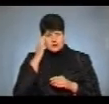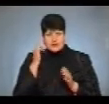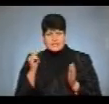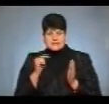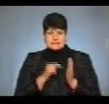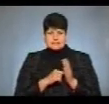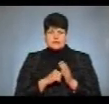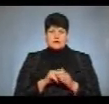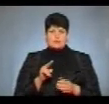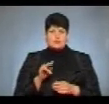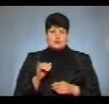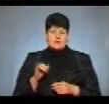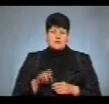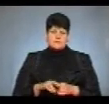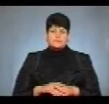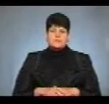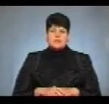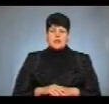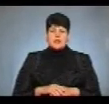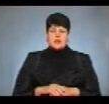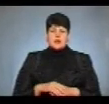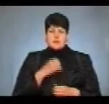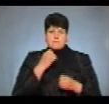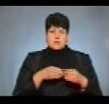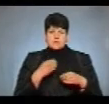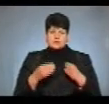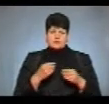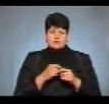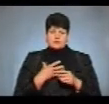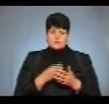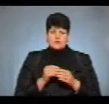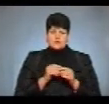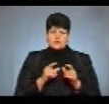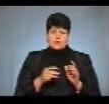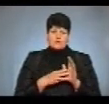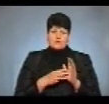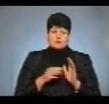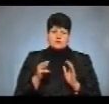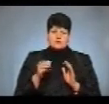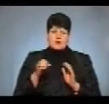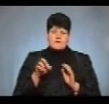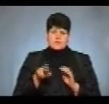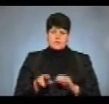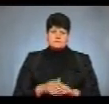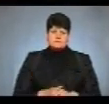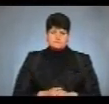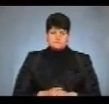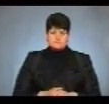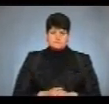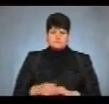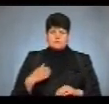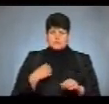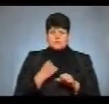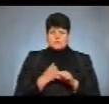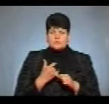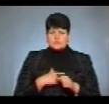як куля. Маки учні роздадуть у своїй школі 8 травня, розповіла вчителька історії Оксана Петкова. Ми виготовляємо